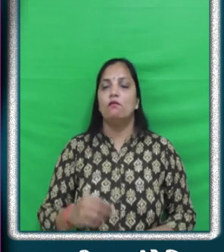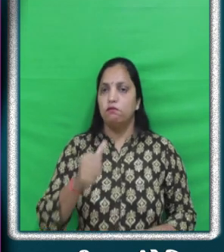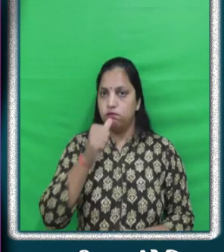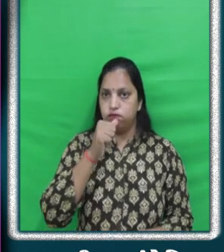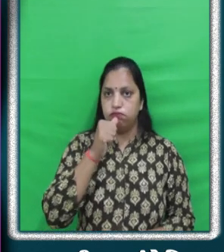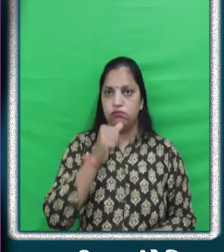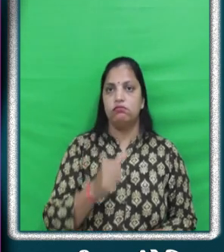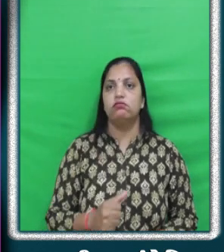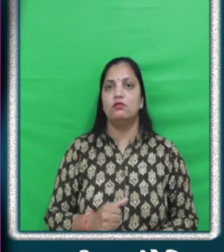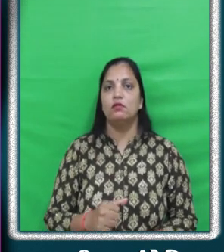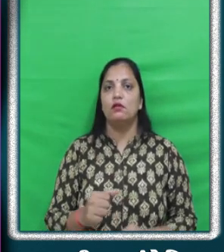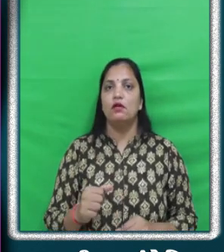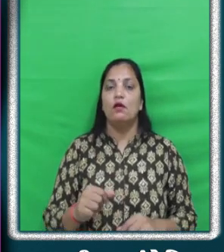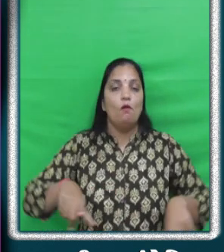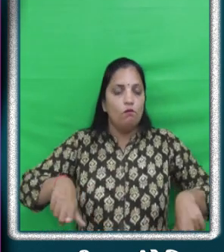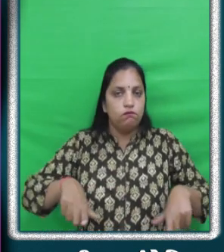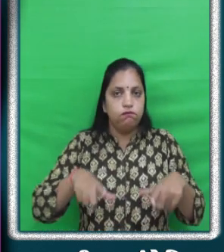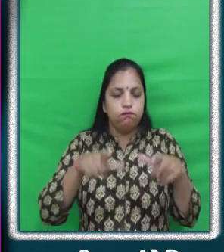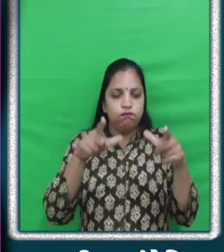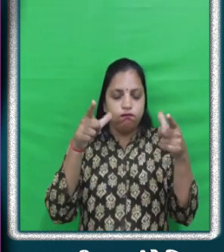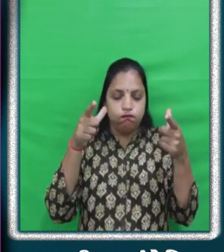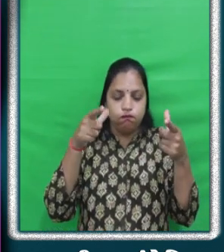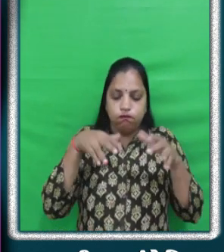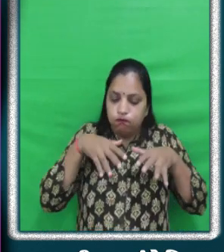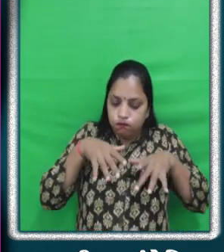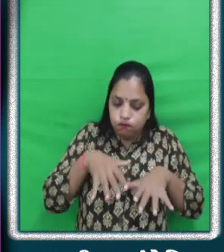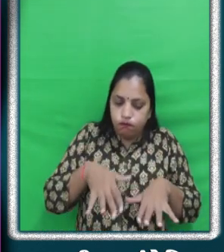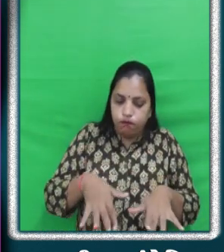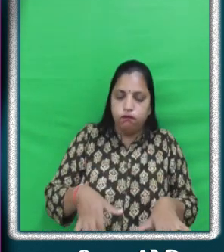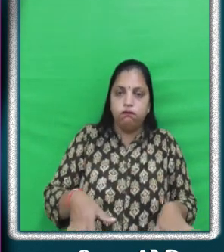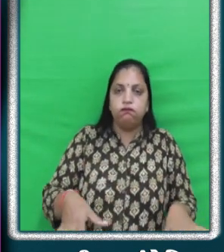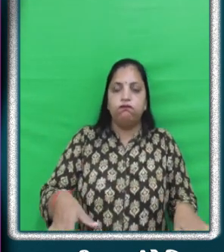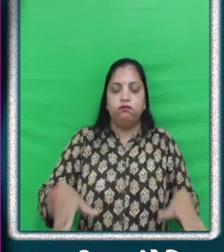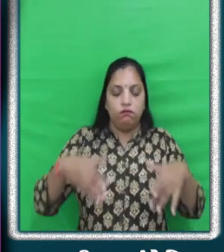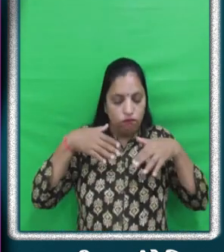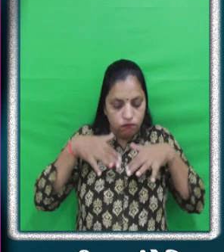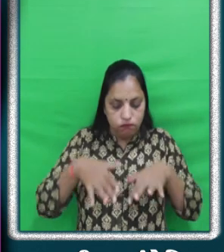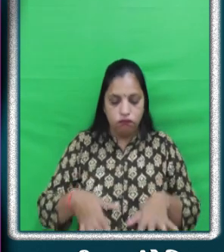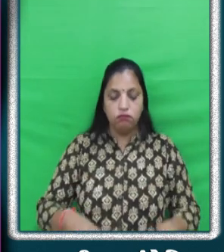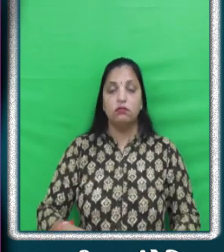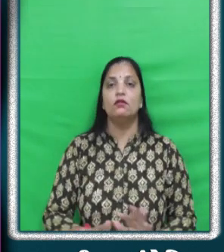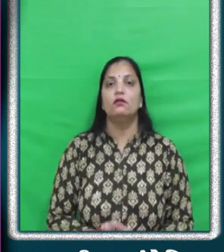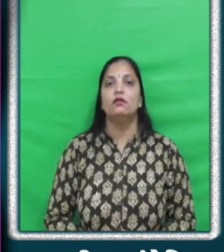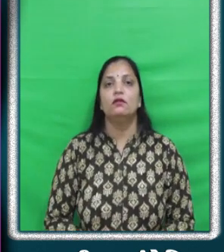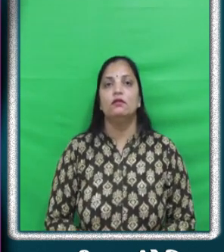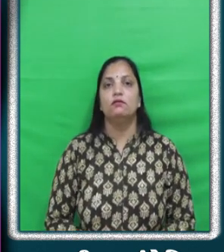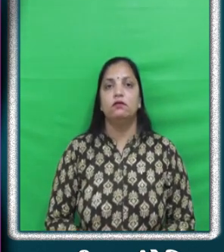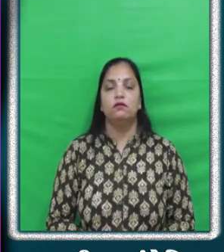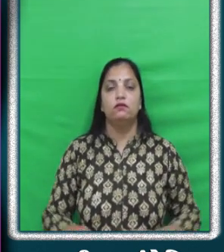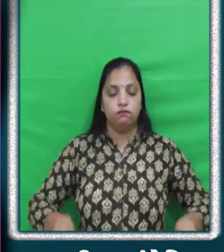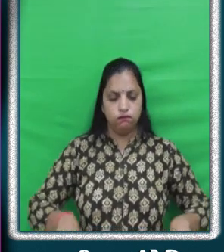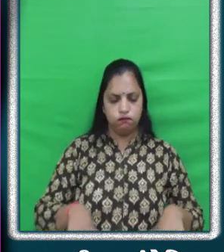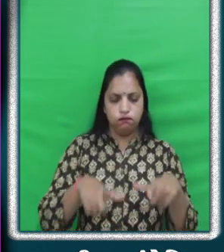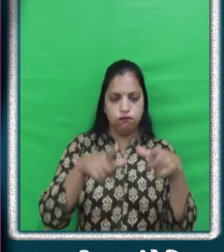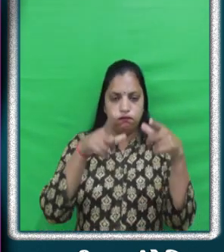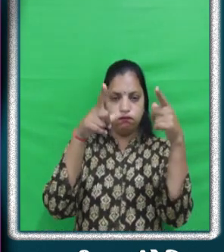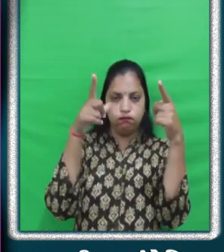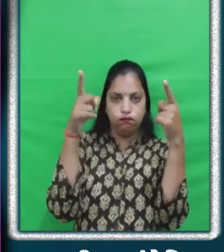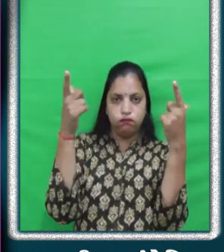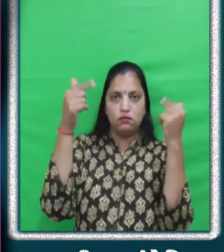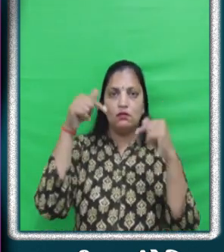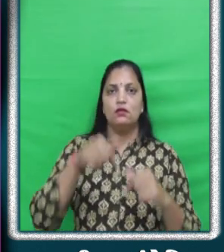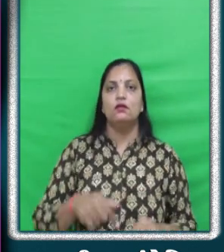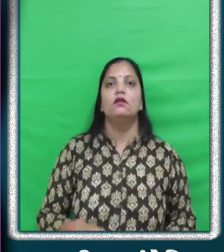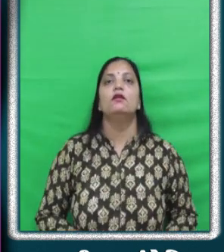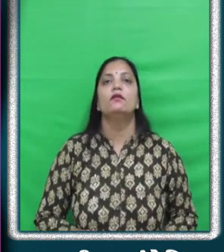અને પાણીનું વનસ્પતિના દરેક ભાગમાં શું કરે છે? વહન કરે છે. તો વનસ્પતિની અંદર વહન